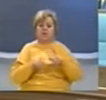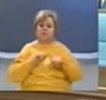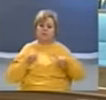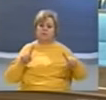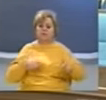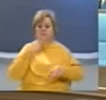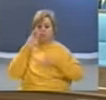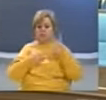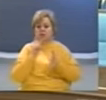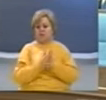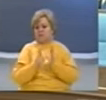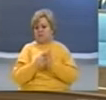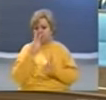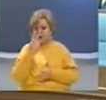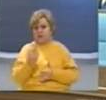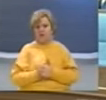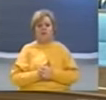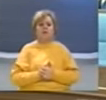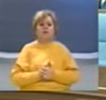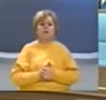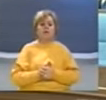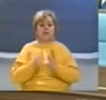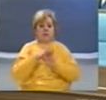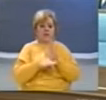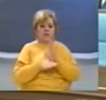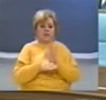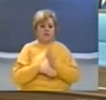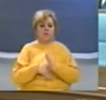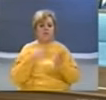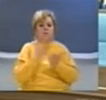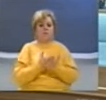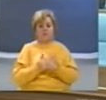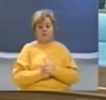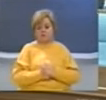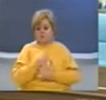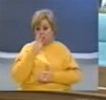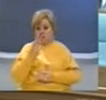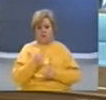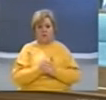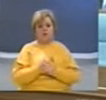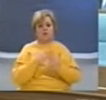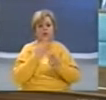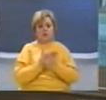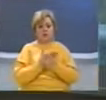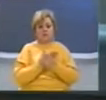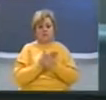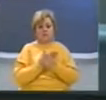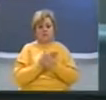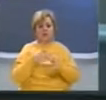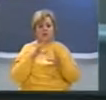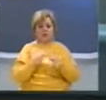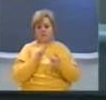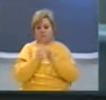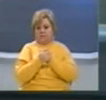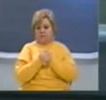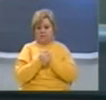në procedurë të shpejtë, pra është njëri nga ligjet e pakos të ahtisarit. Duke ditur se këto ligje nuk kanë mund të nënshtrojnë plotësim ndryshimit